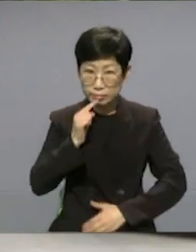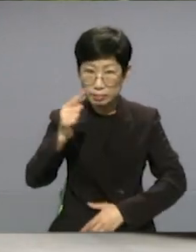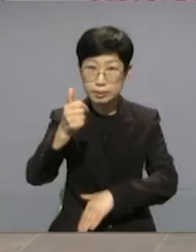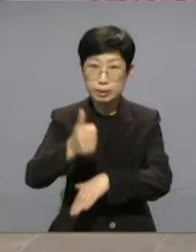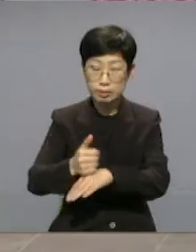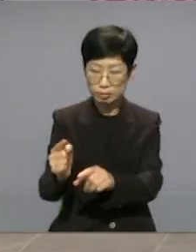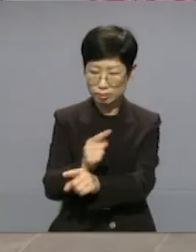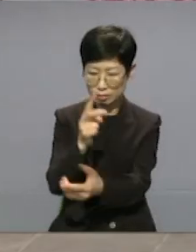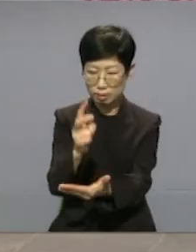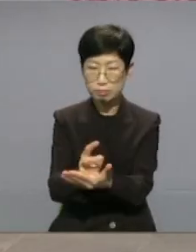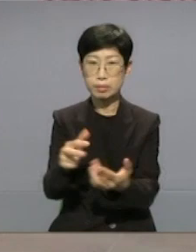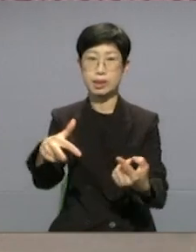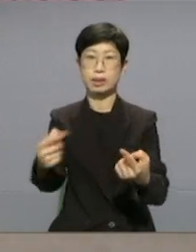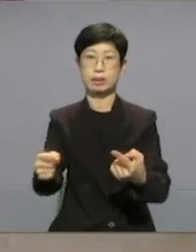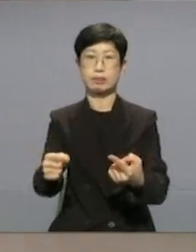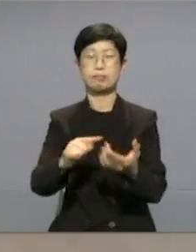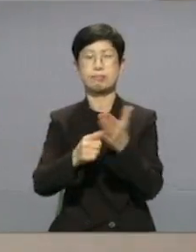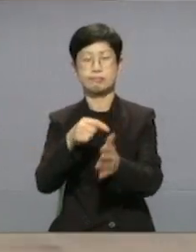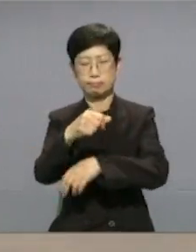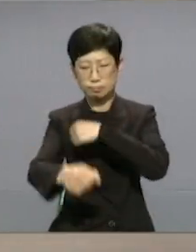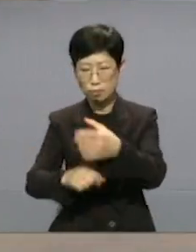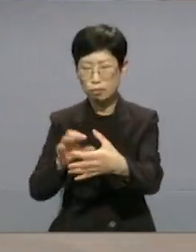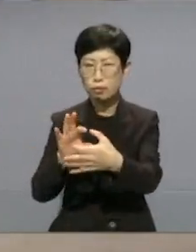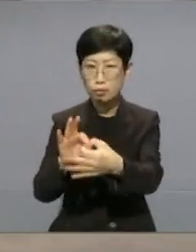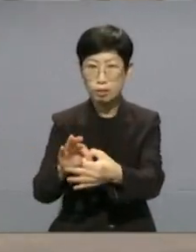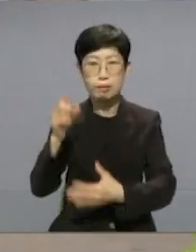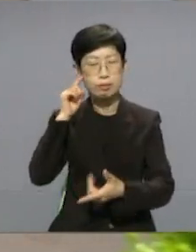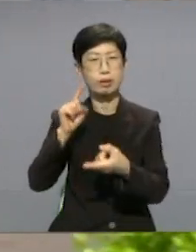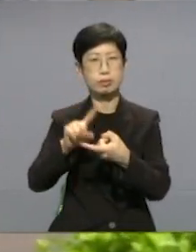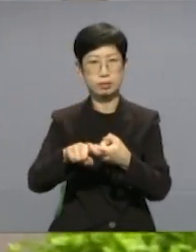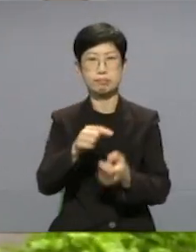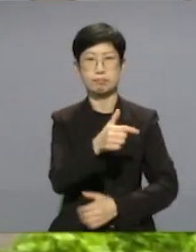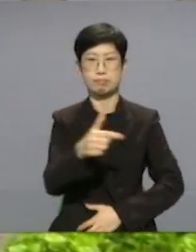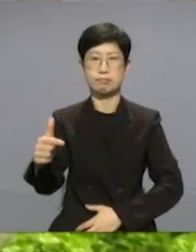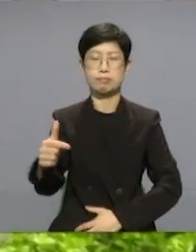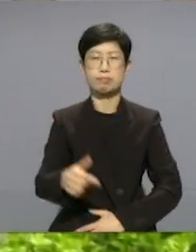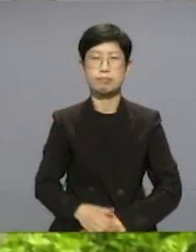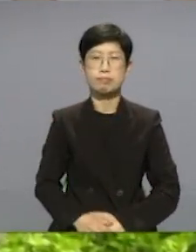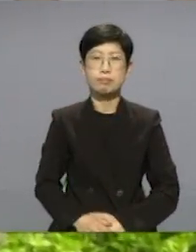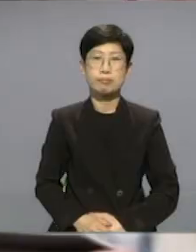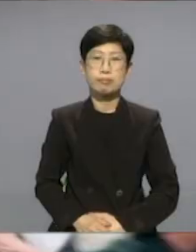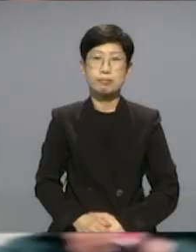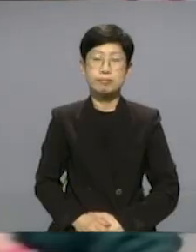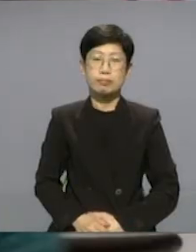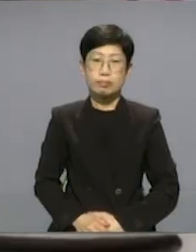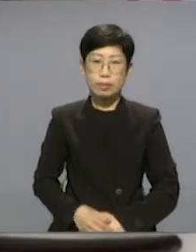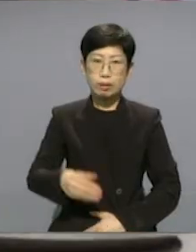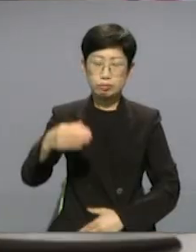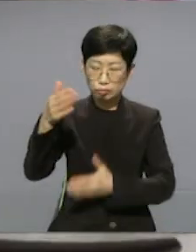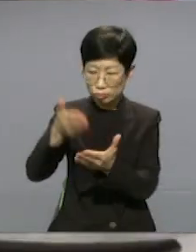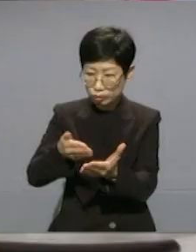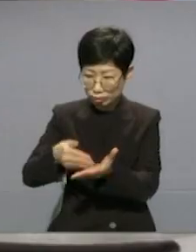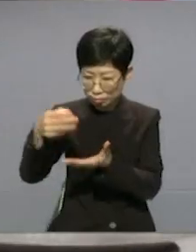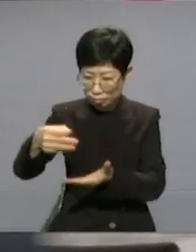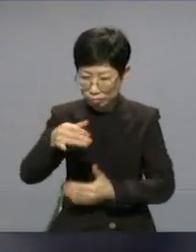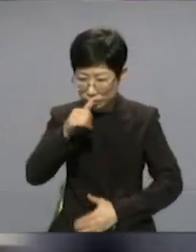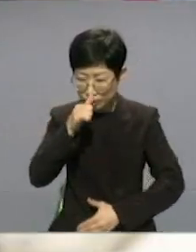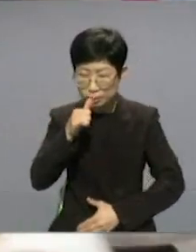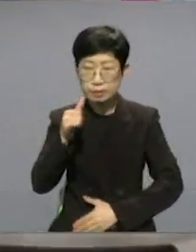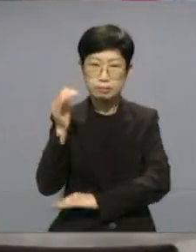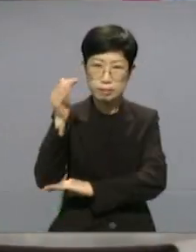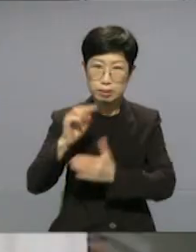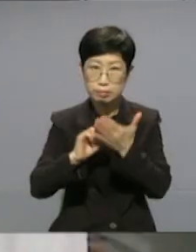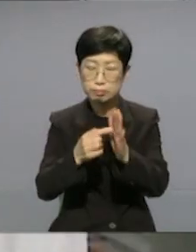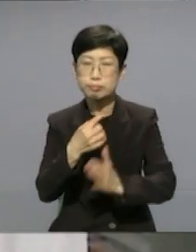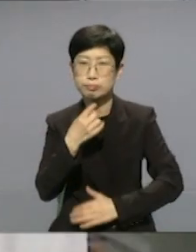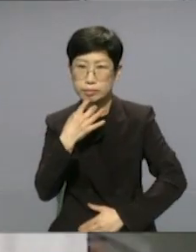헌법 제1조 표현의 자유를 둘러싸고 큰 관심을 끌었습니다. 폭스뉴스가 뉴스 가치가 있는 주장을 보도했을